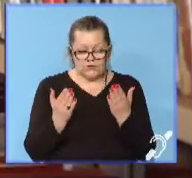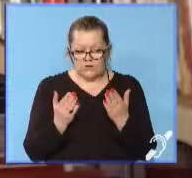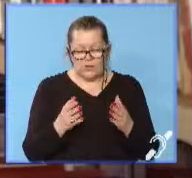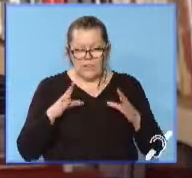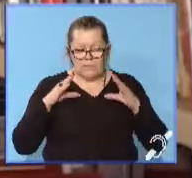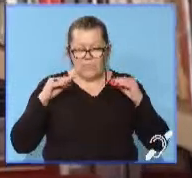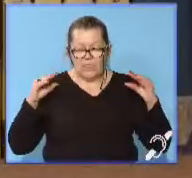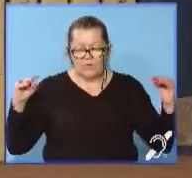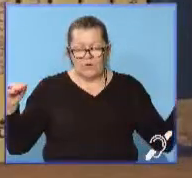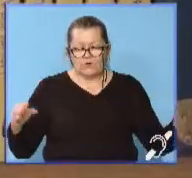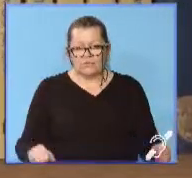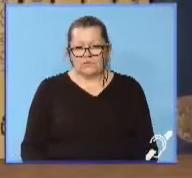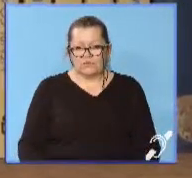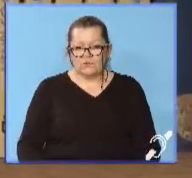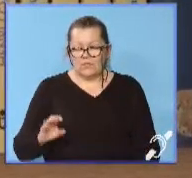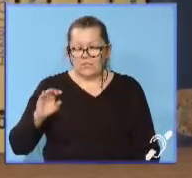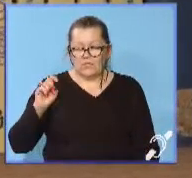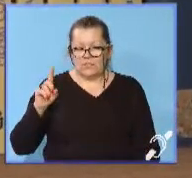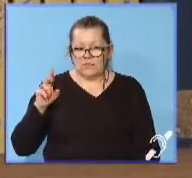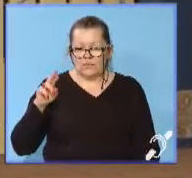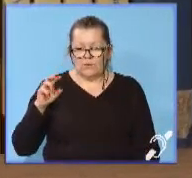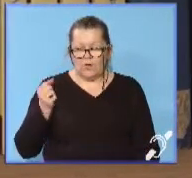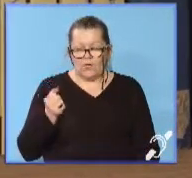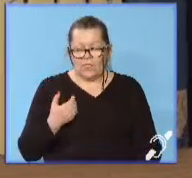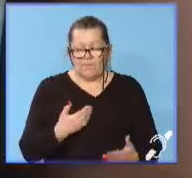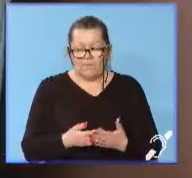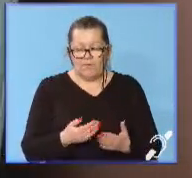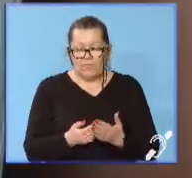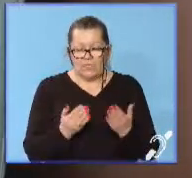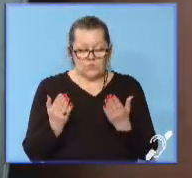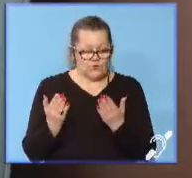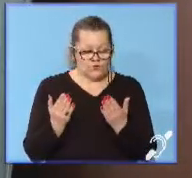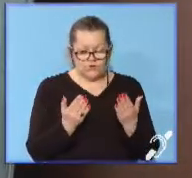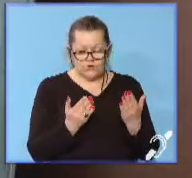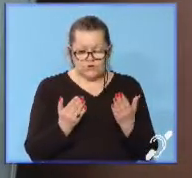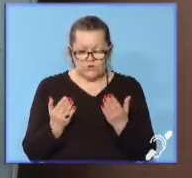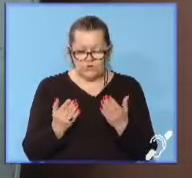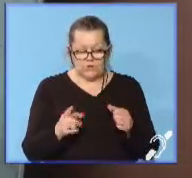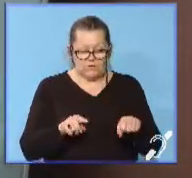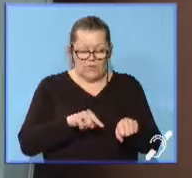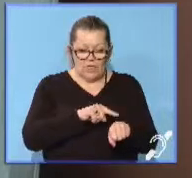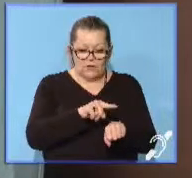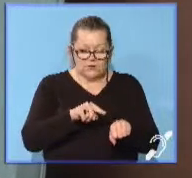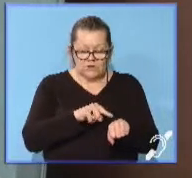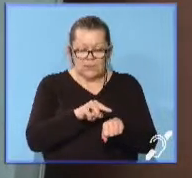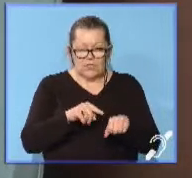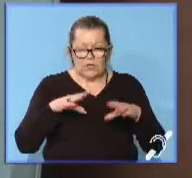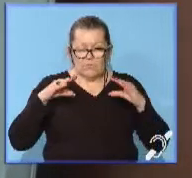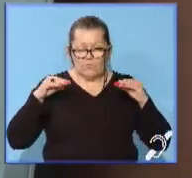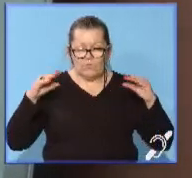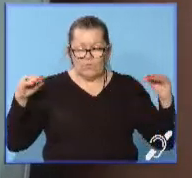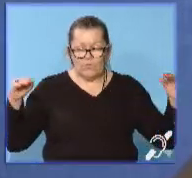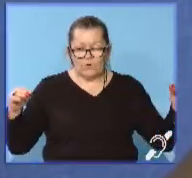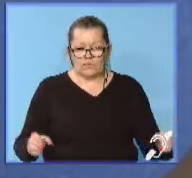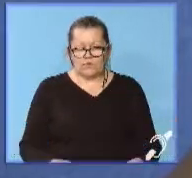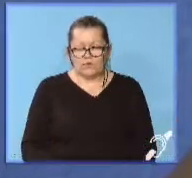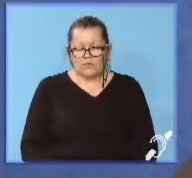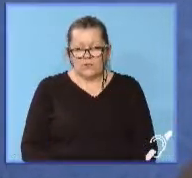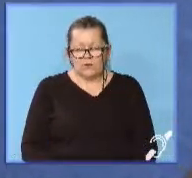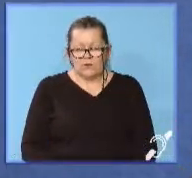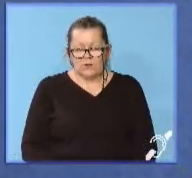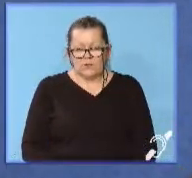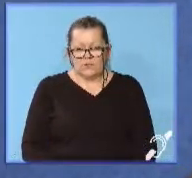despre care vorbeam educarea acestui gust public va dura Cum să vă spun El a fost